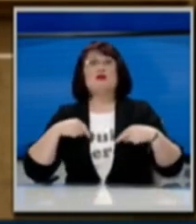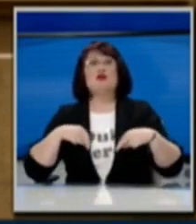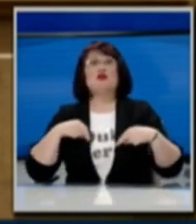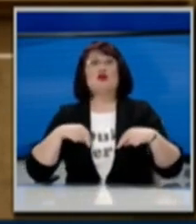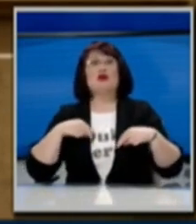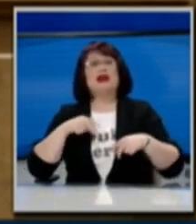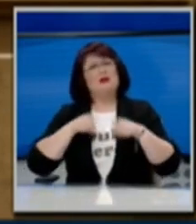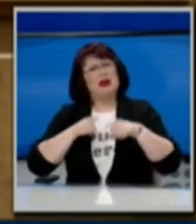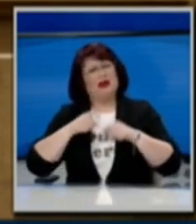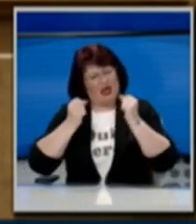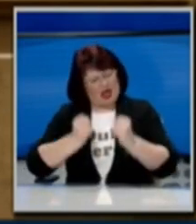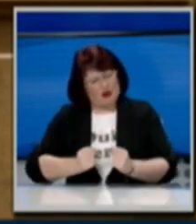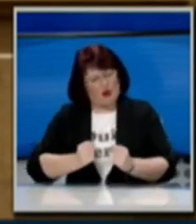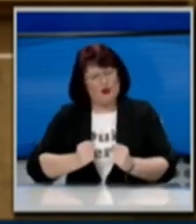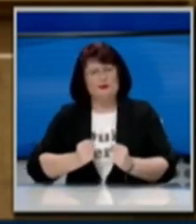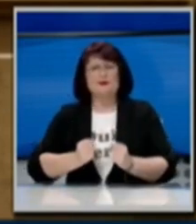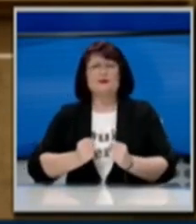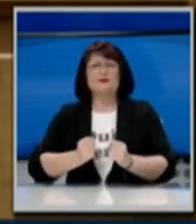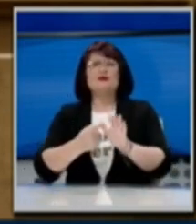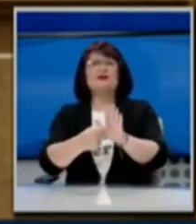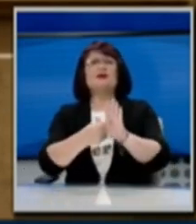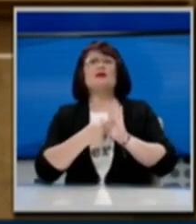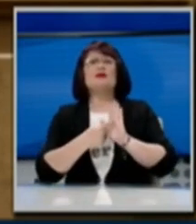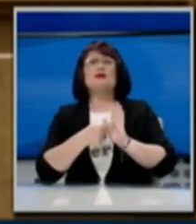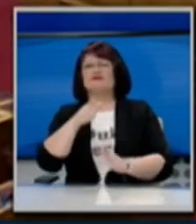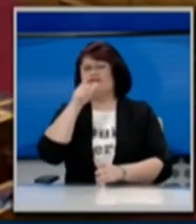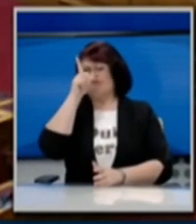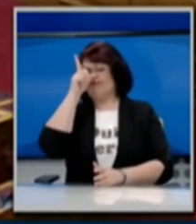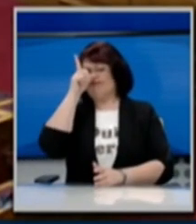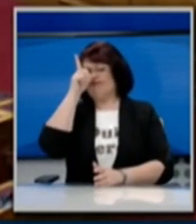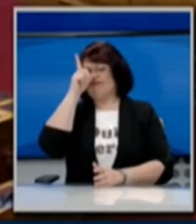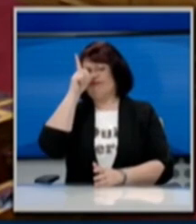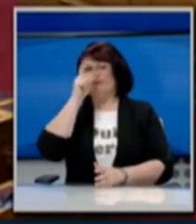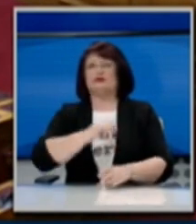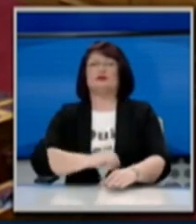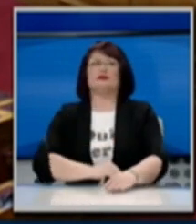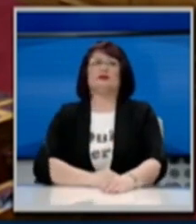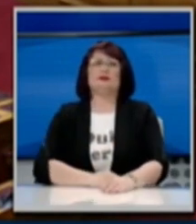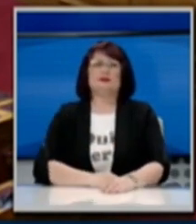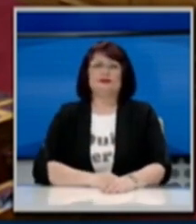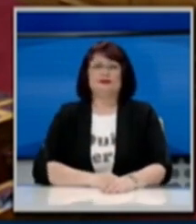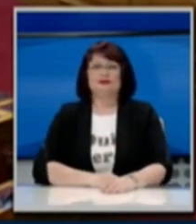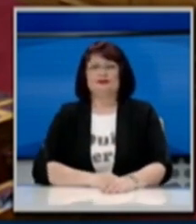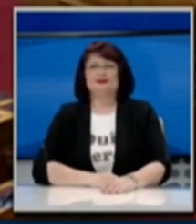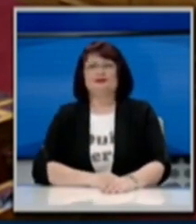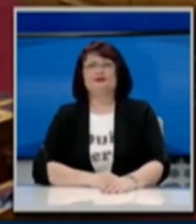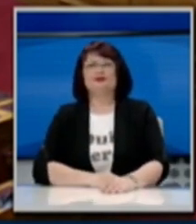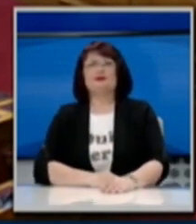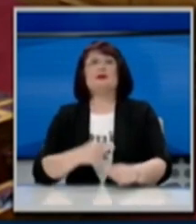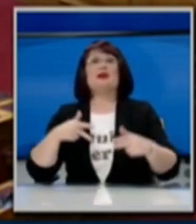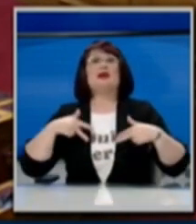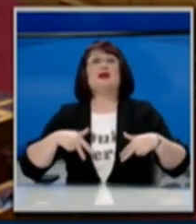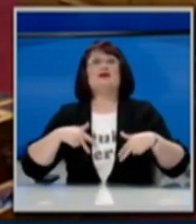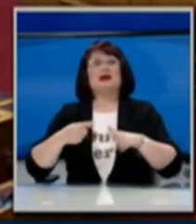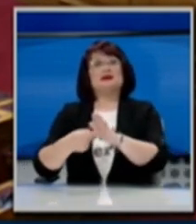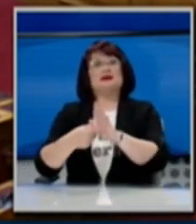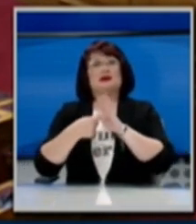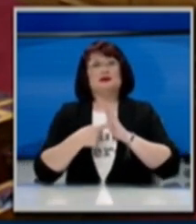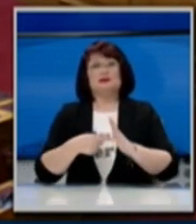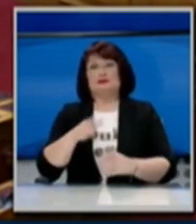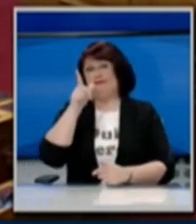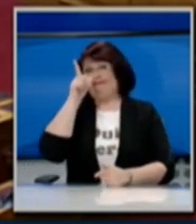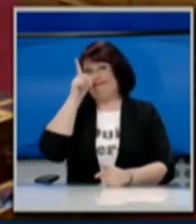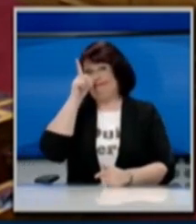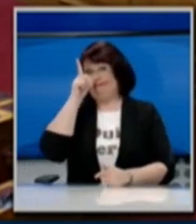είστε παρόντες, δείγματα αλαζονίας. Αυτής της αλαζονίας που δεν θα έπρεπε